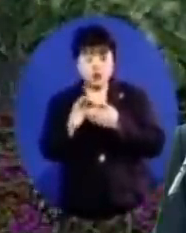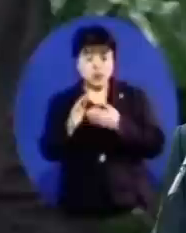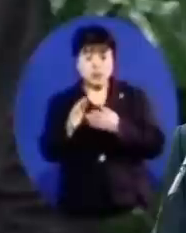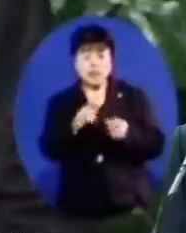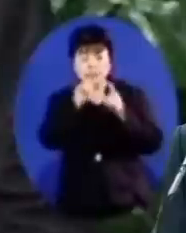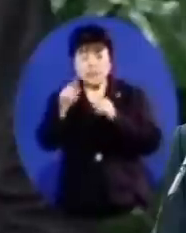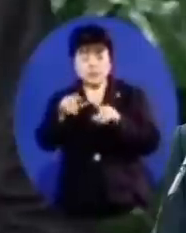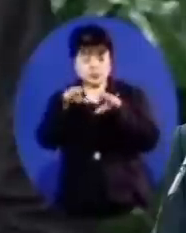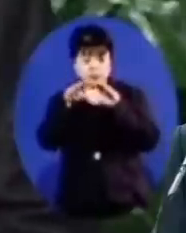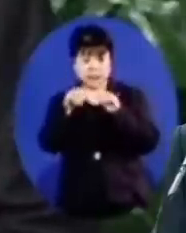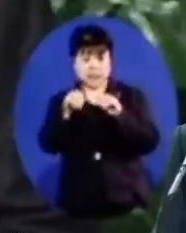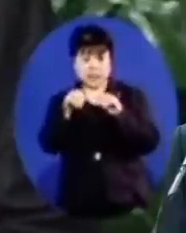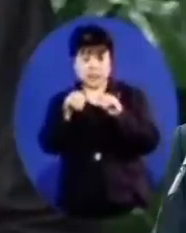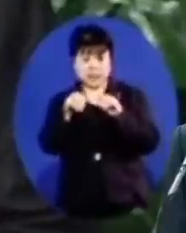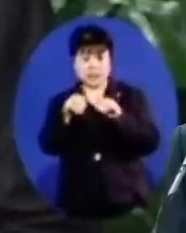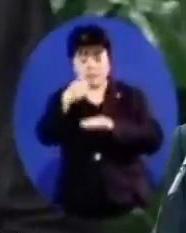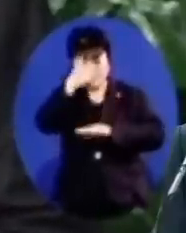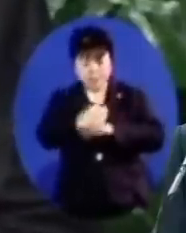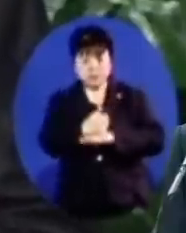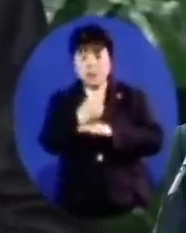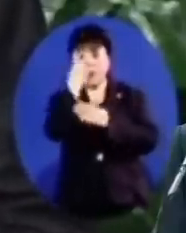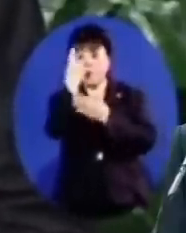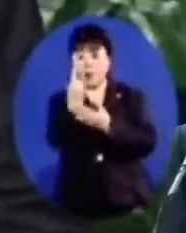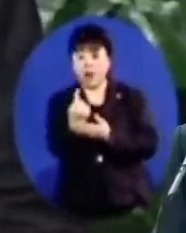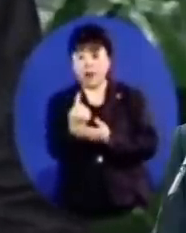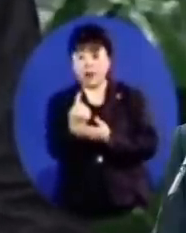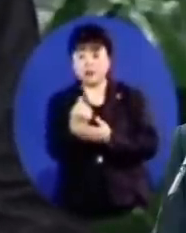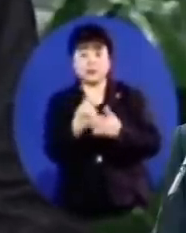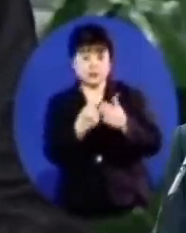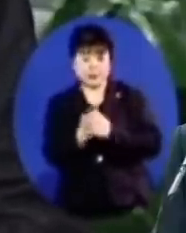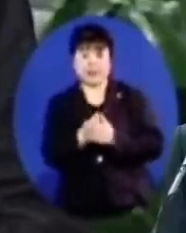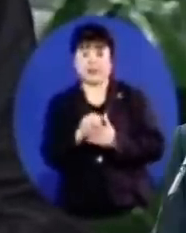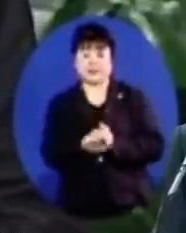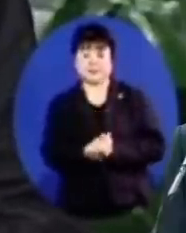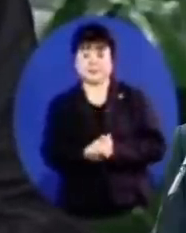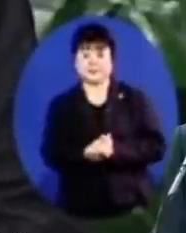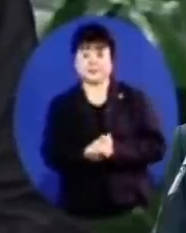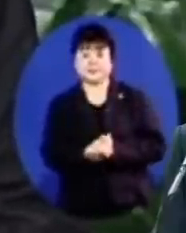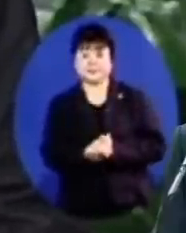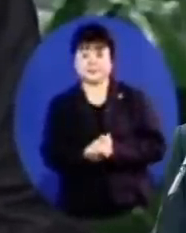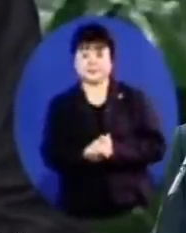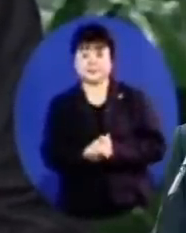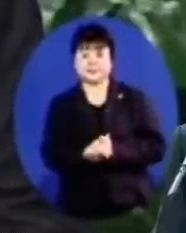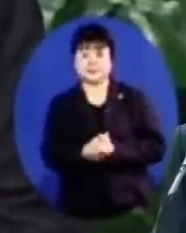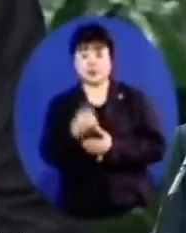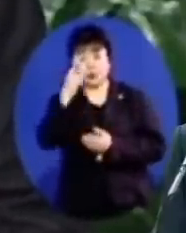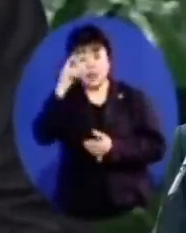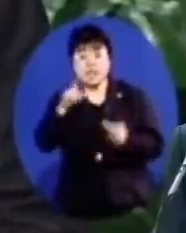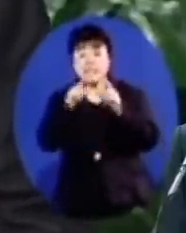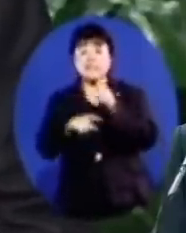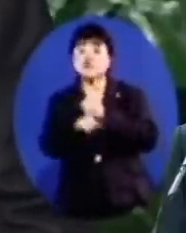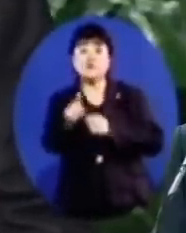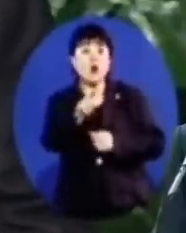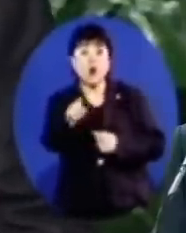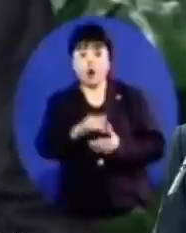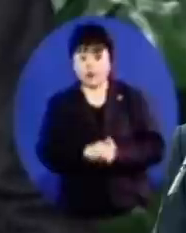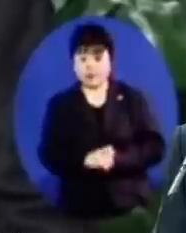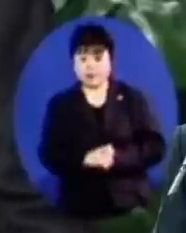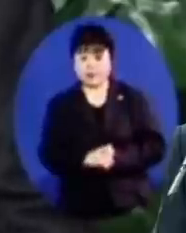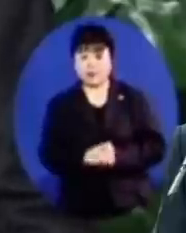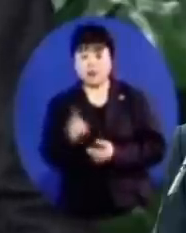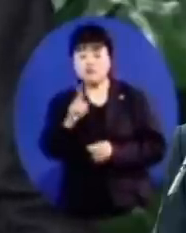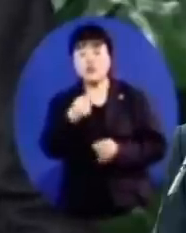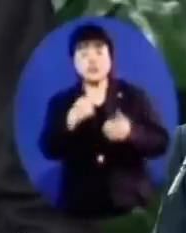삶은 종지부를 찍어야 합니다. 그러므로 왜 살까? 무엇